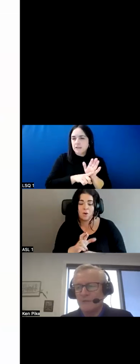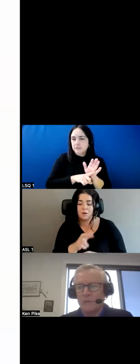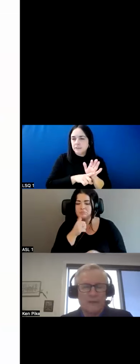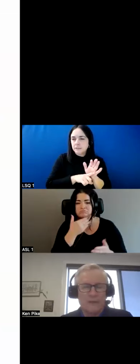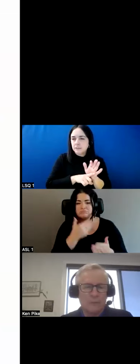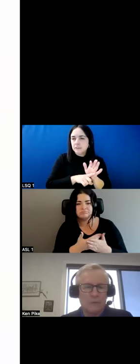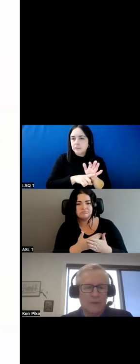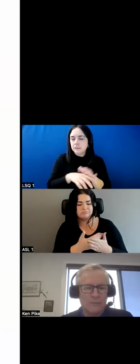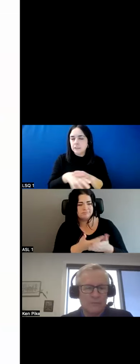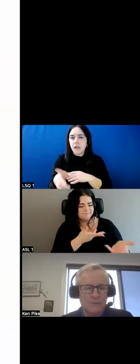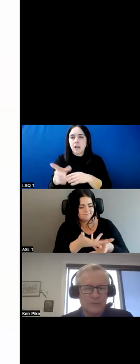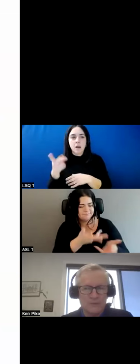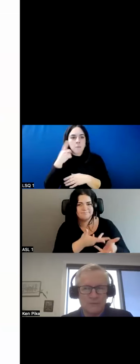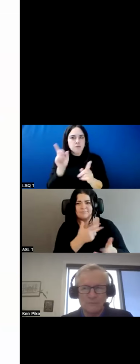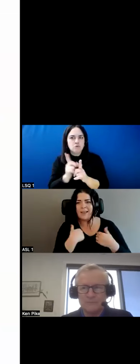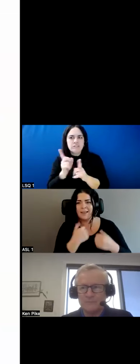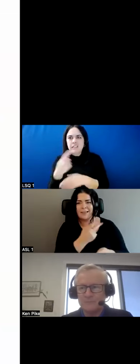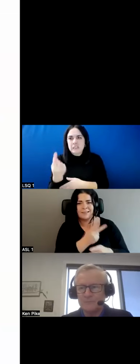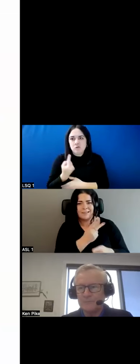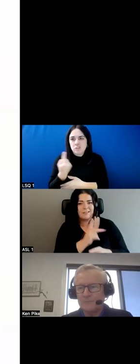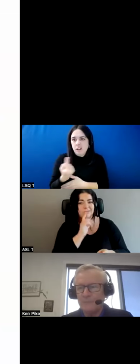utiles.